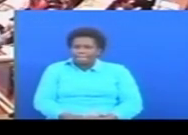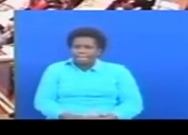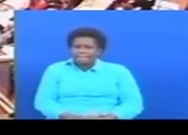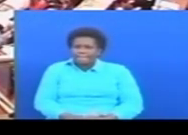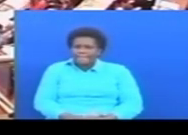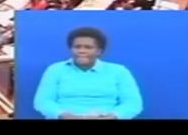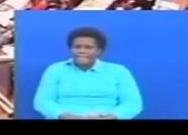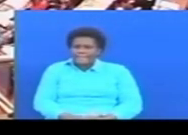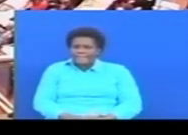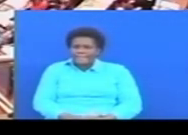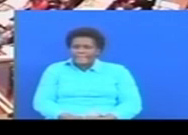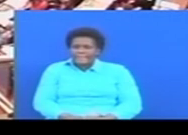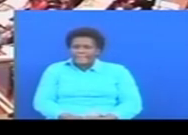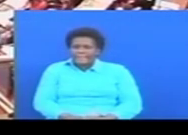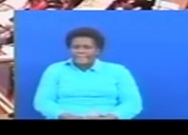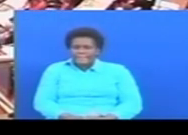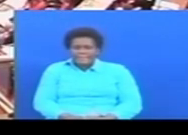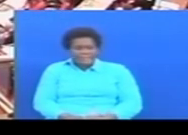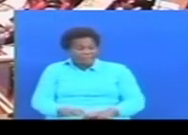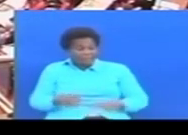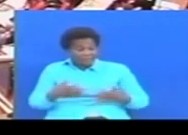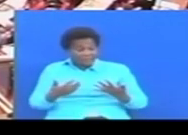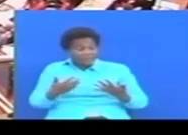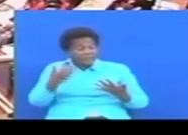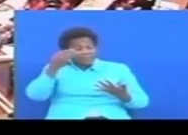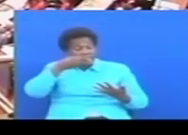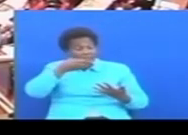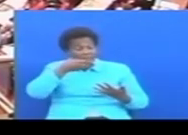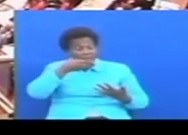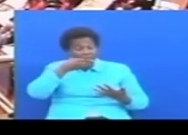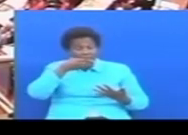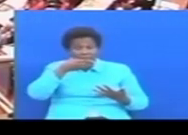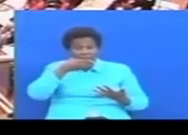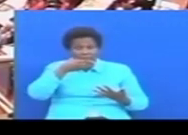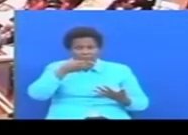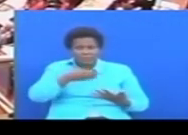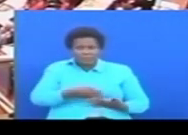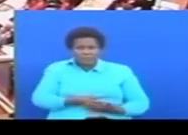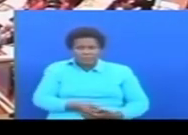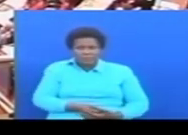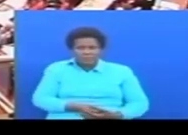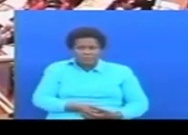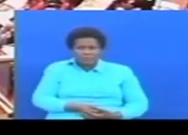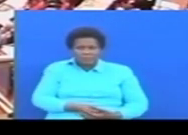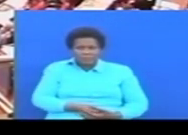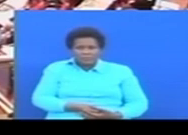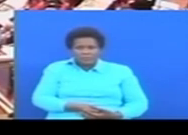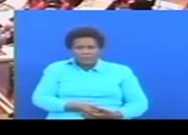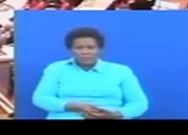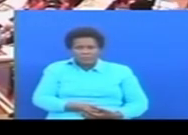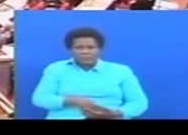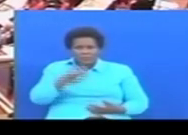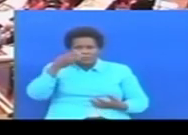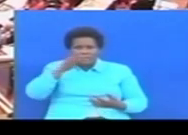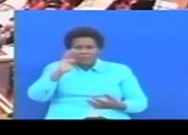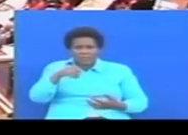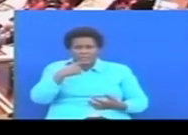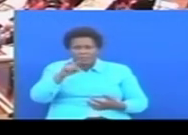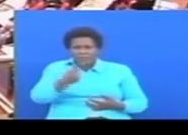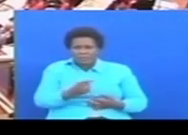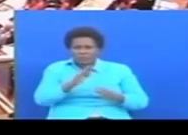Kulima anauliza, je, serikali inasema nini kuhusu mradi wa maji kutoka Ibofie kwenda Magulilwa